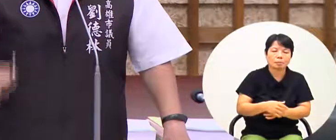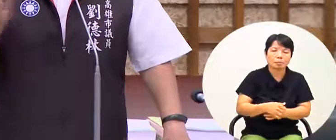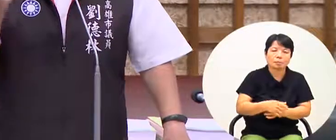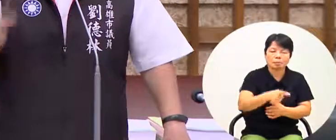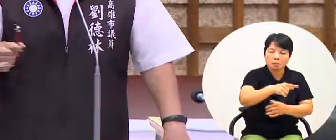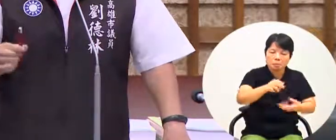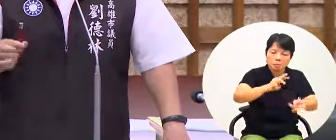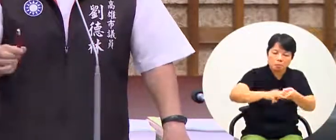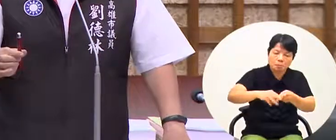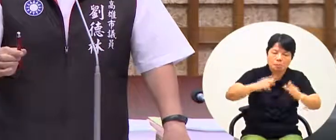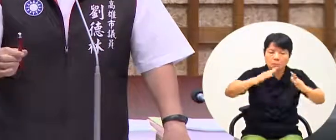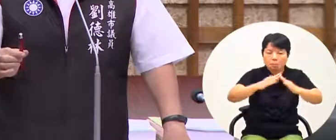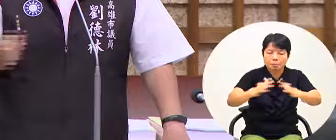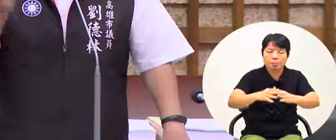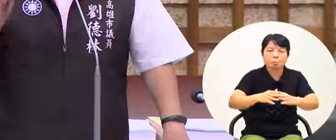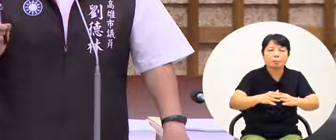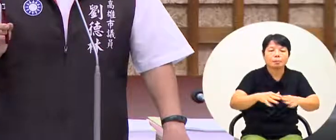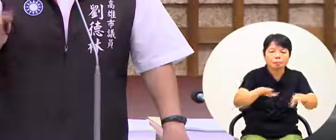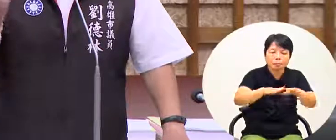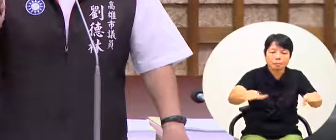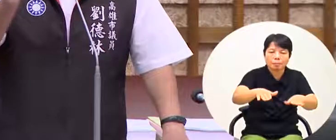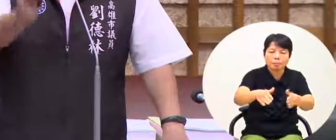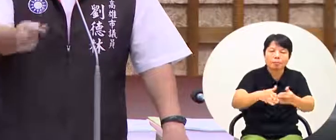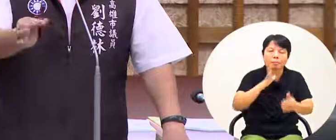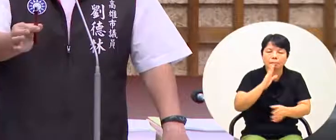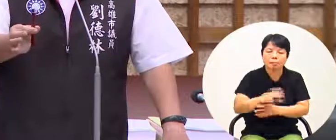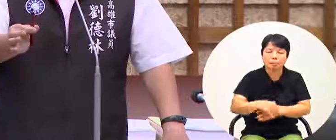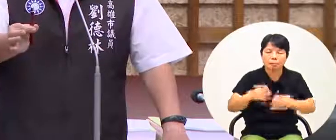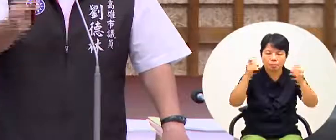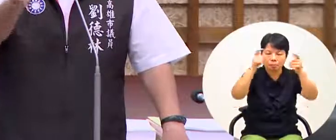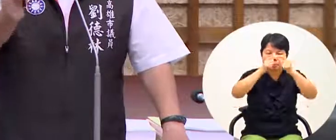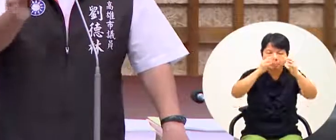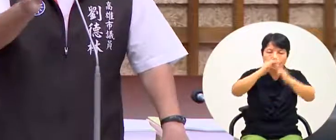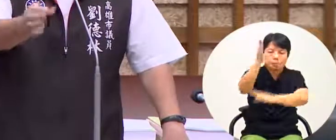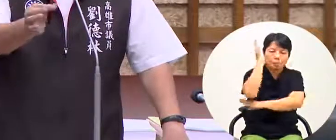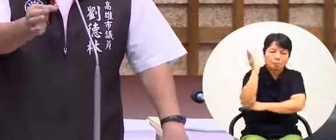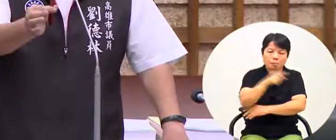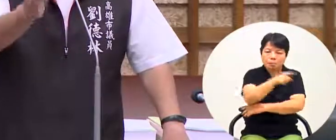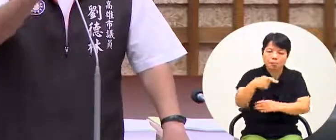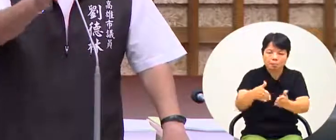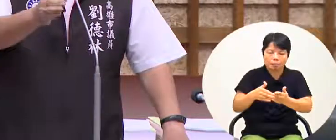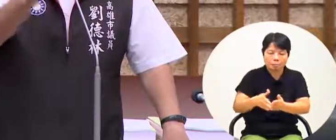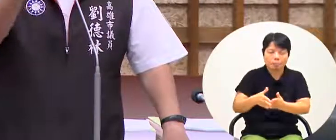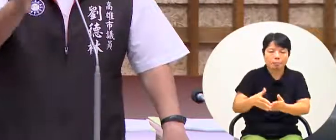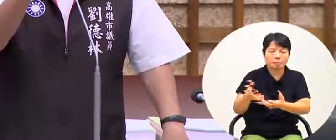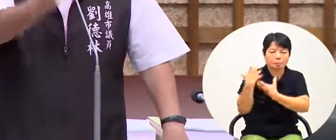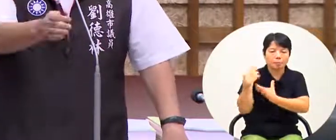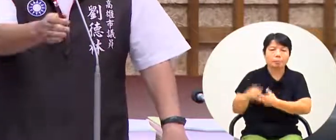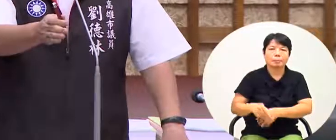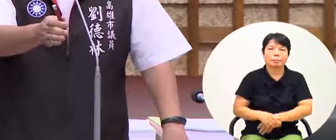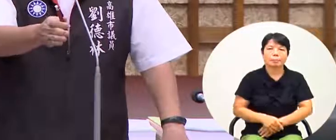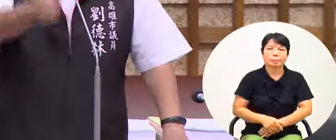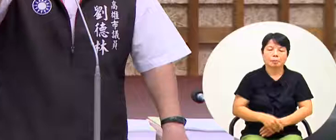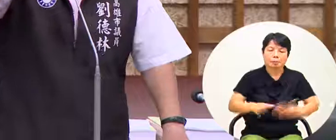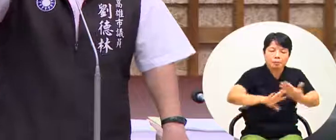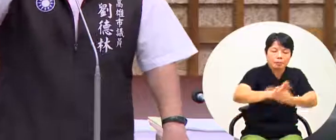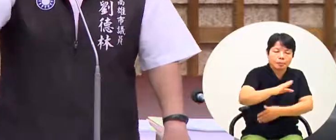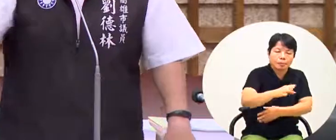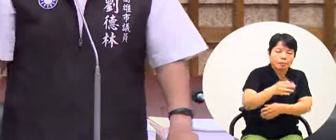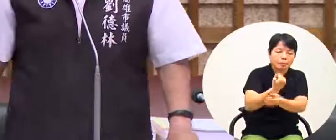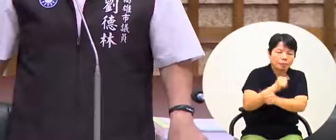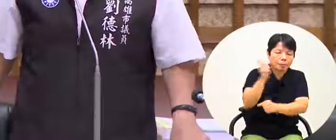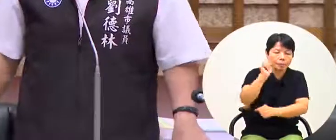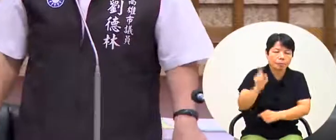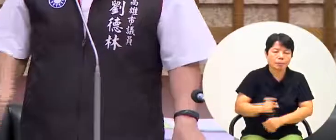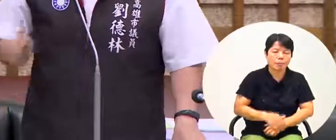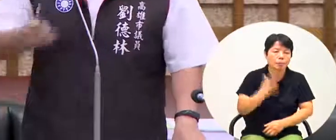考量，脱离了这个考量就不行。可是我们可以有另外一个考量，就是在不影响这个状况之下怎